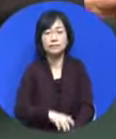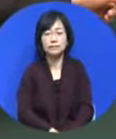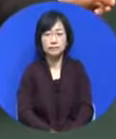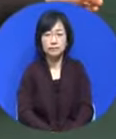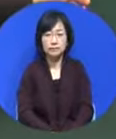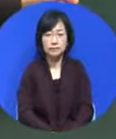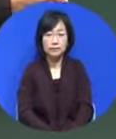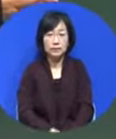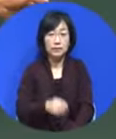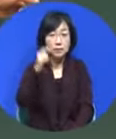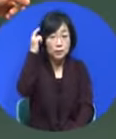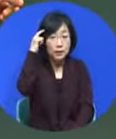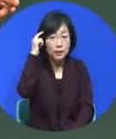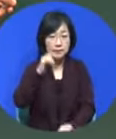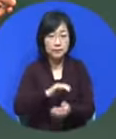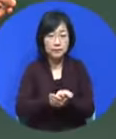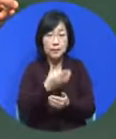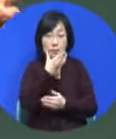죽어요